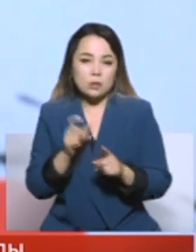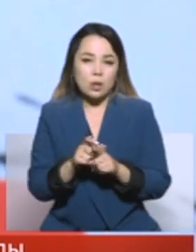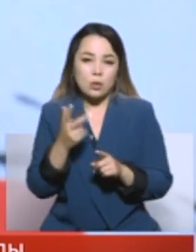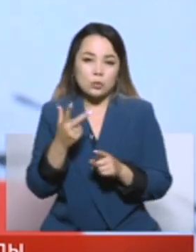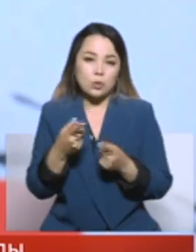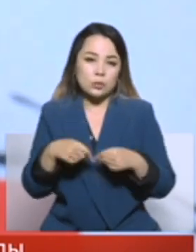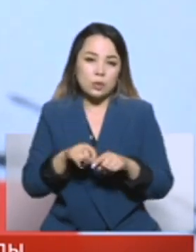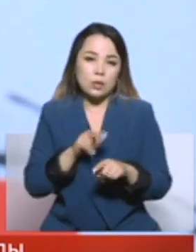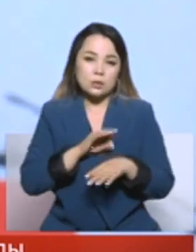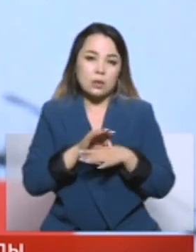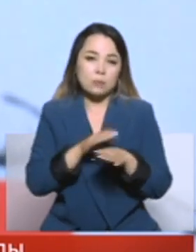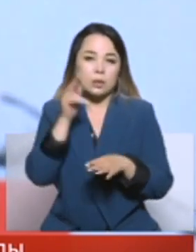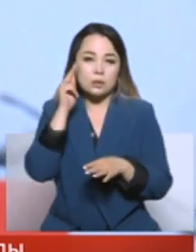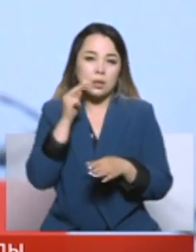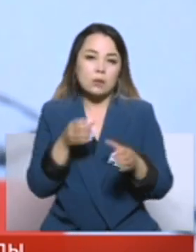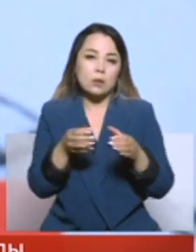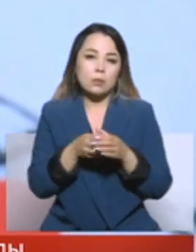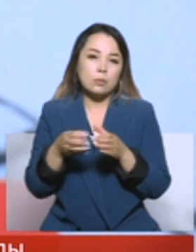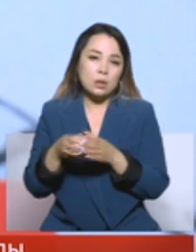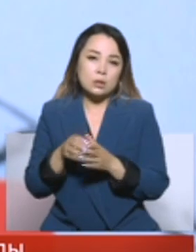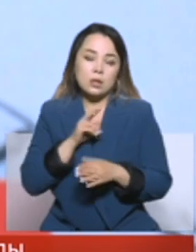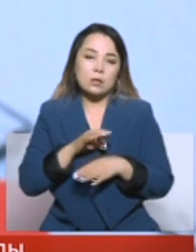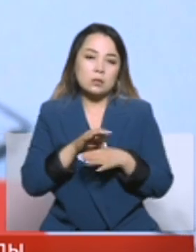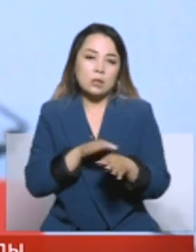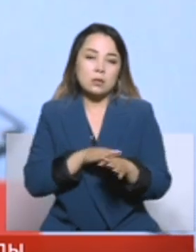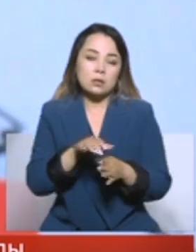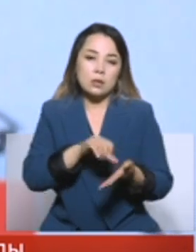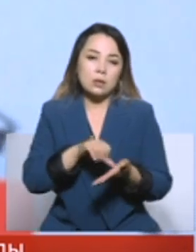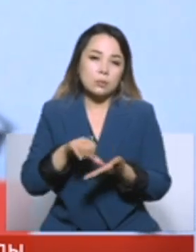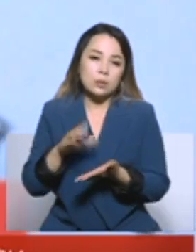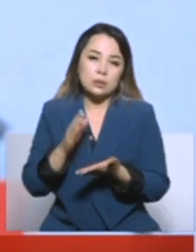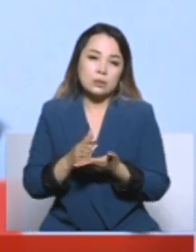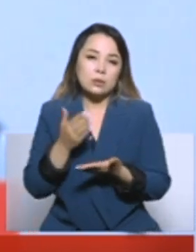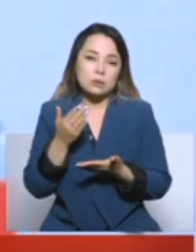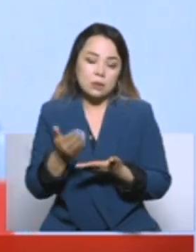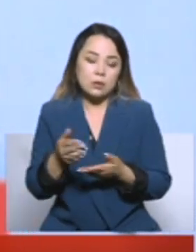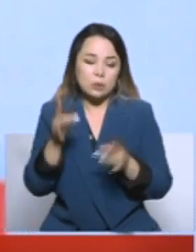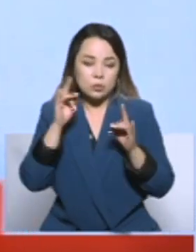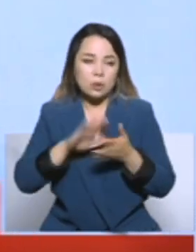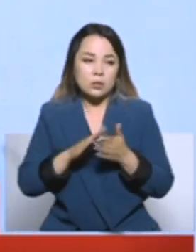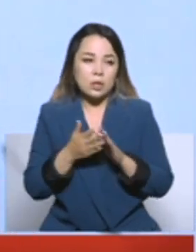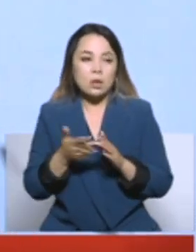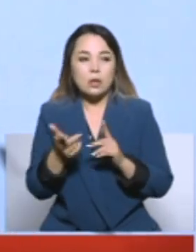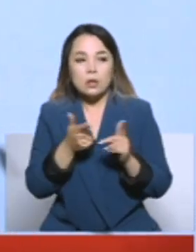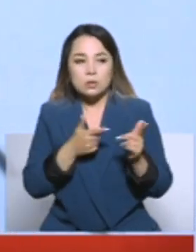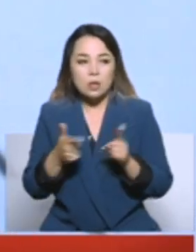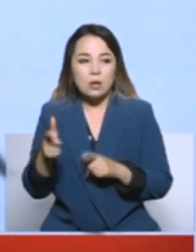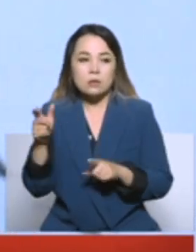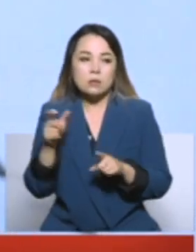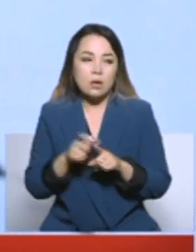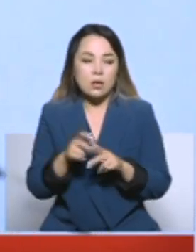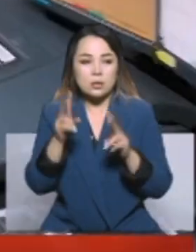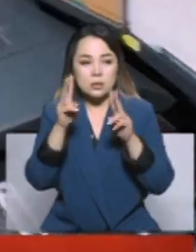ұйымының қызметкерлері мен қытайлық компания өкілдері қатысып, төтенше оқиғаларға дайындықтарын тексерді.